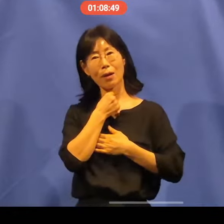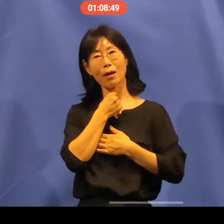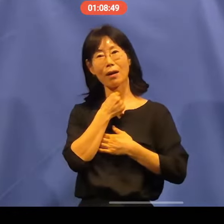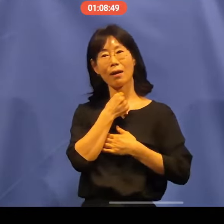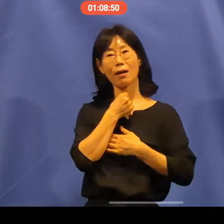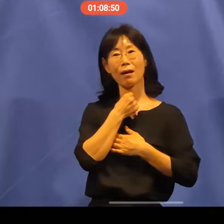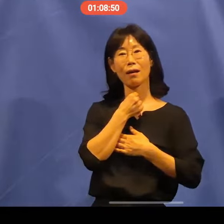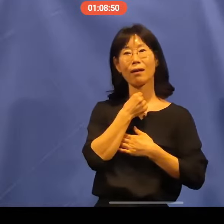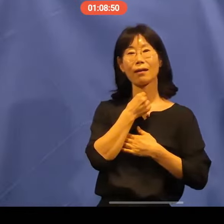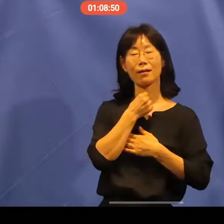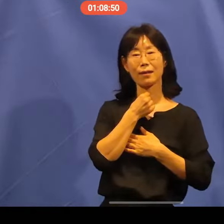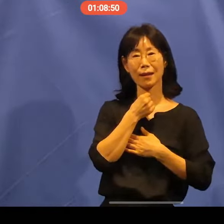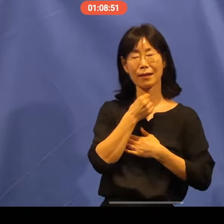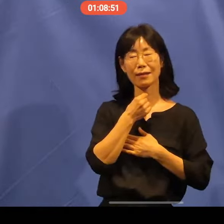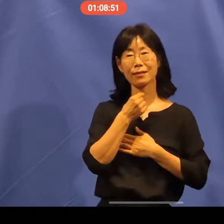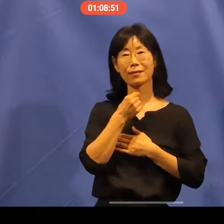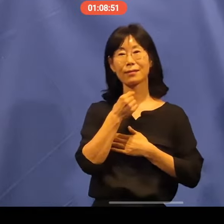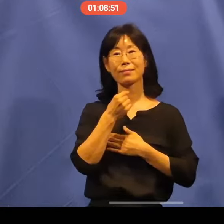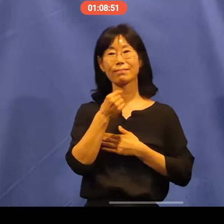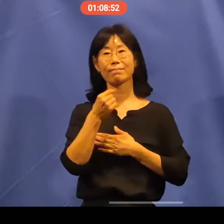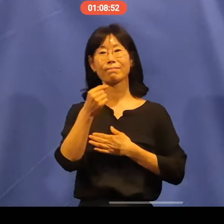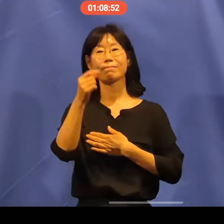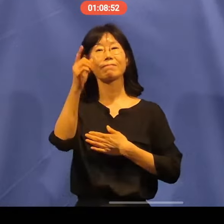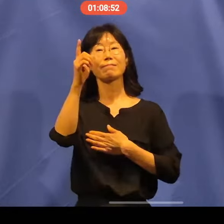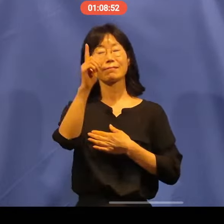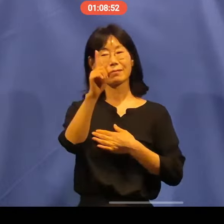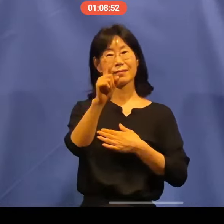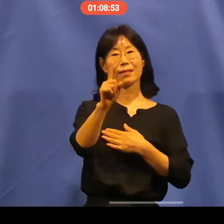내가 원하는